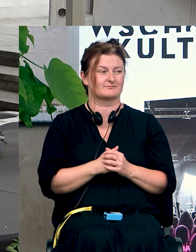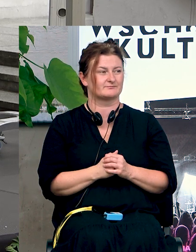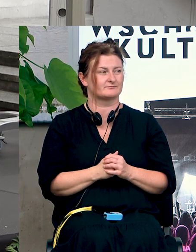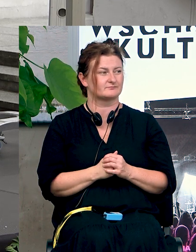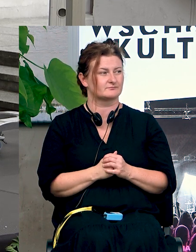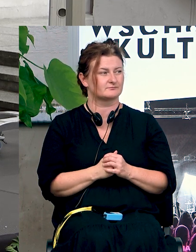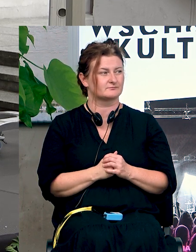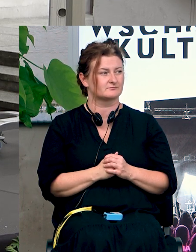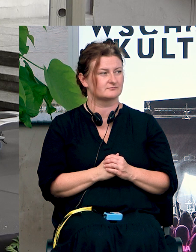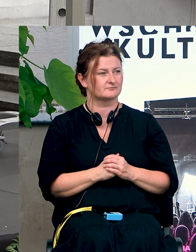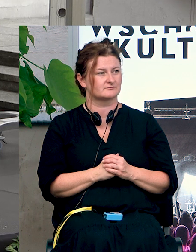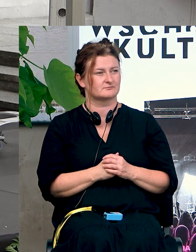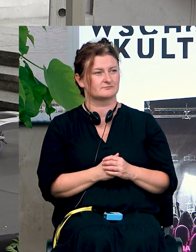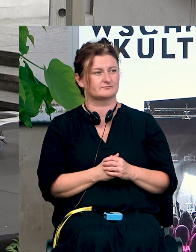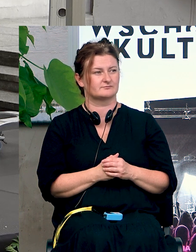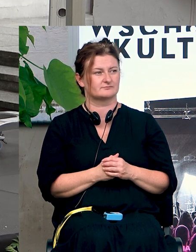I